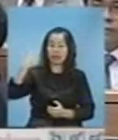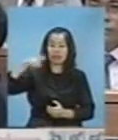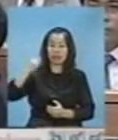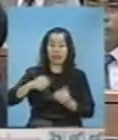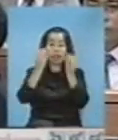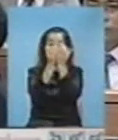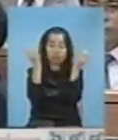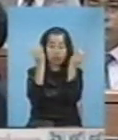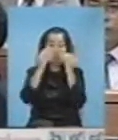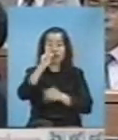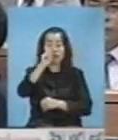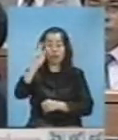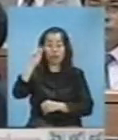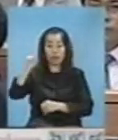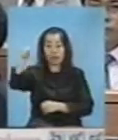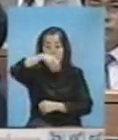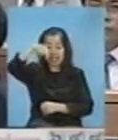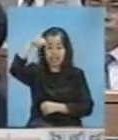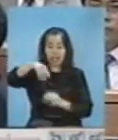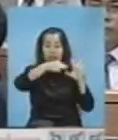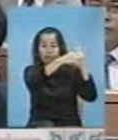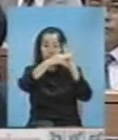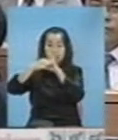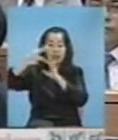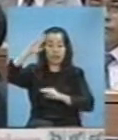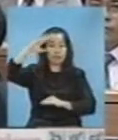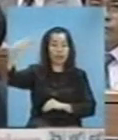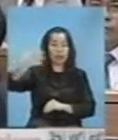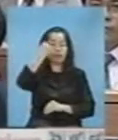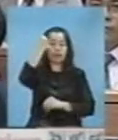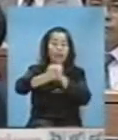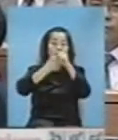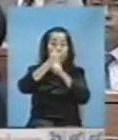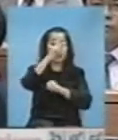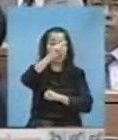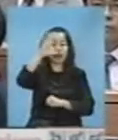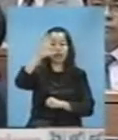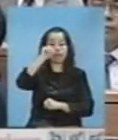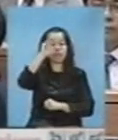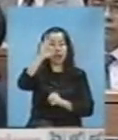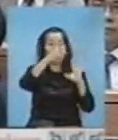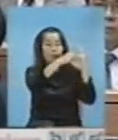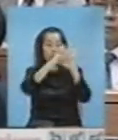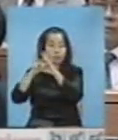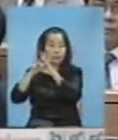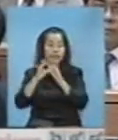และกกต.ชุดนี้เป็นผลพวงจากรัฐประหารเมื่อปี2549